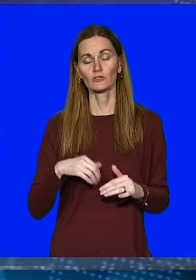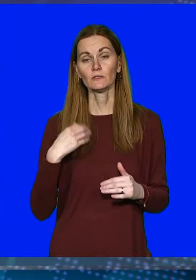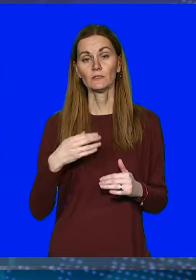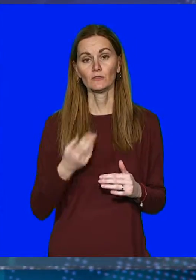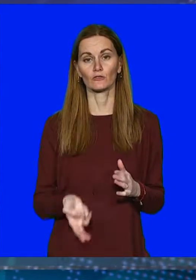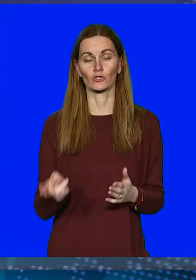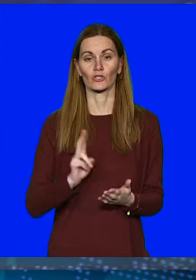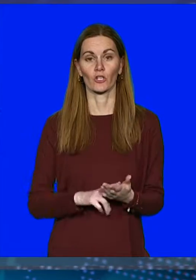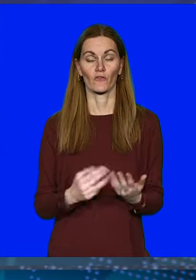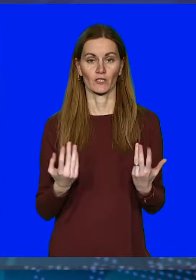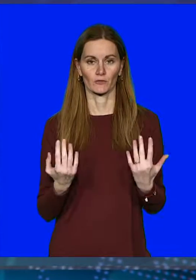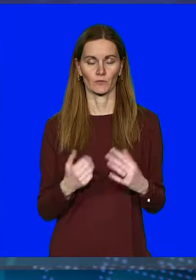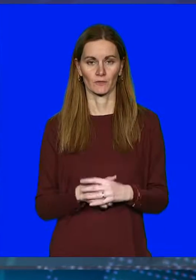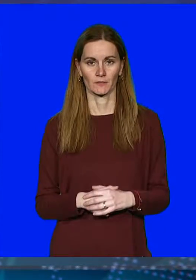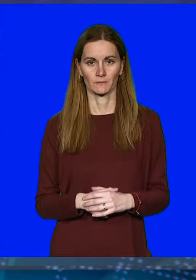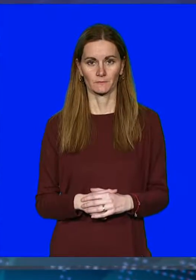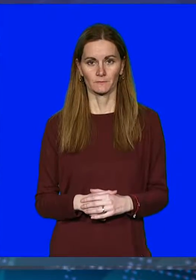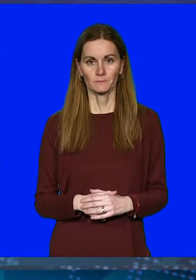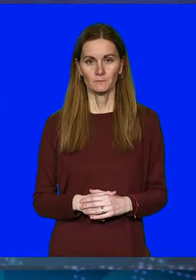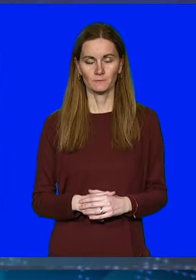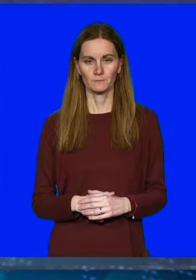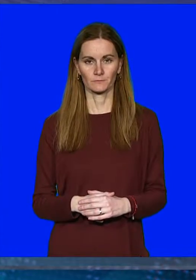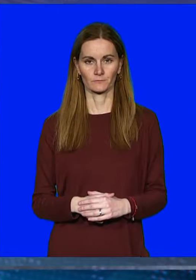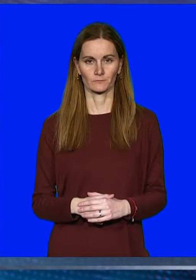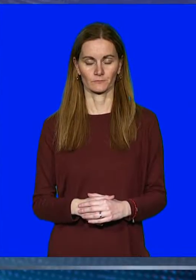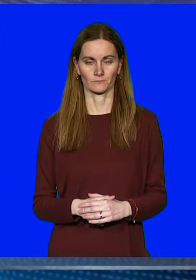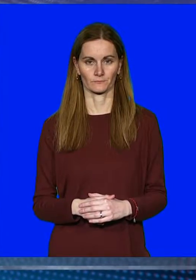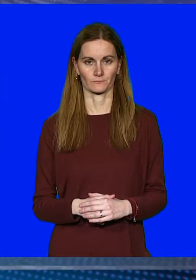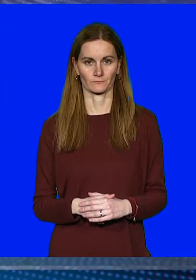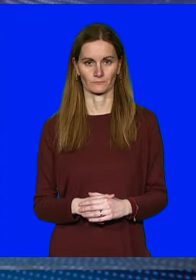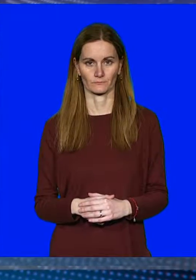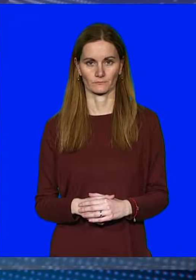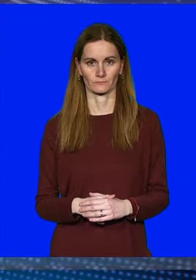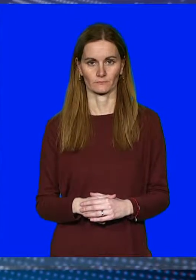za sljedeću godinu najavio još veći broj stipendija.